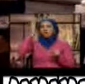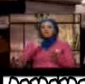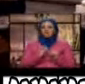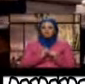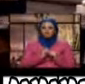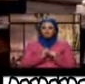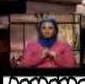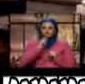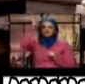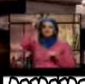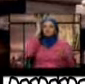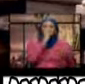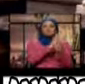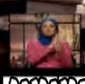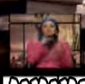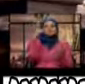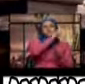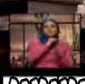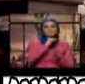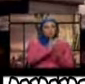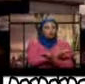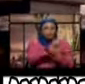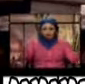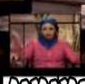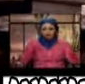وهذه الحسنات القليلة التي صنعتها في الدنيا